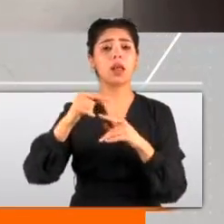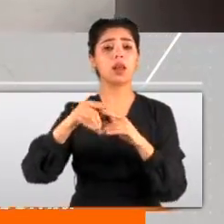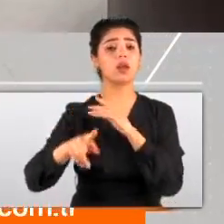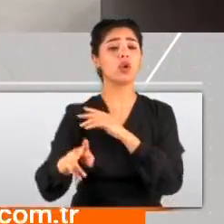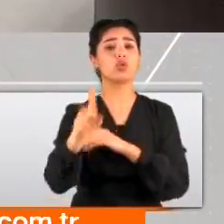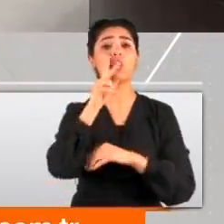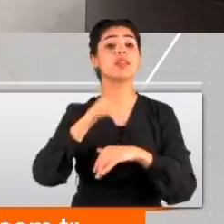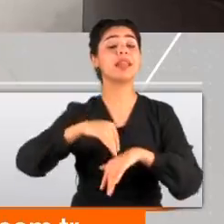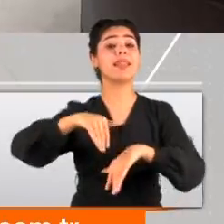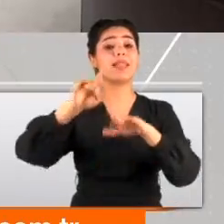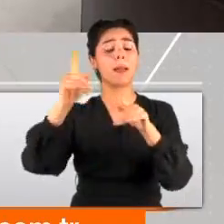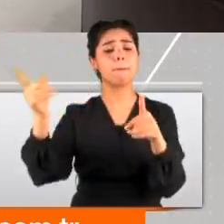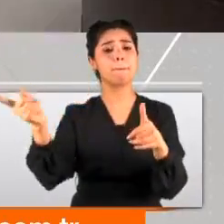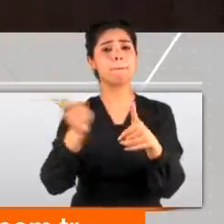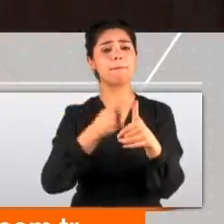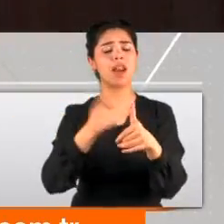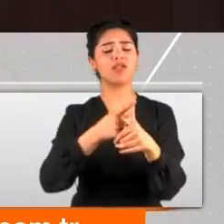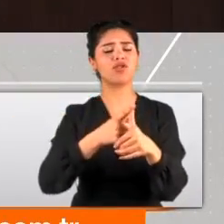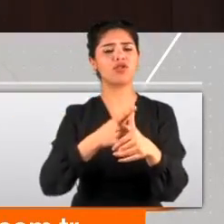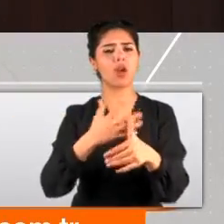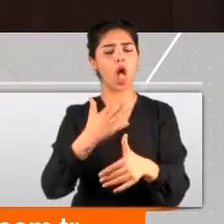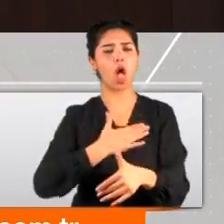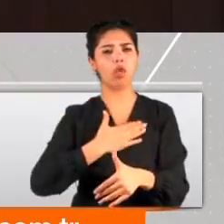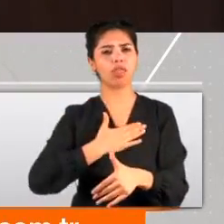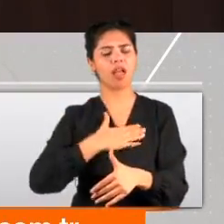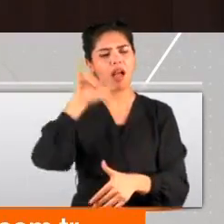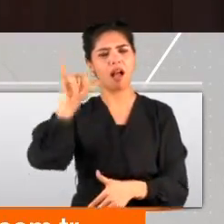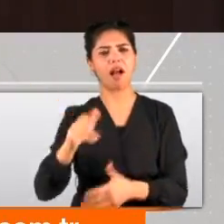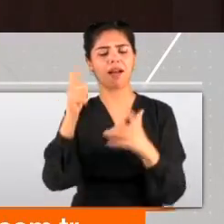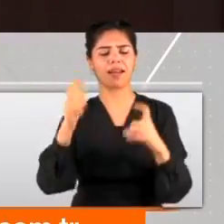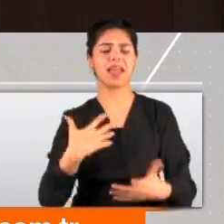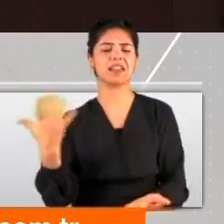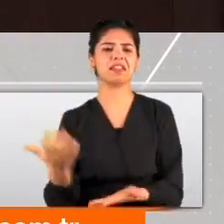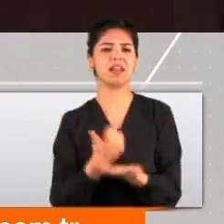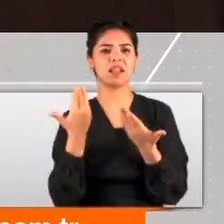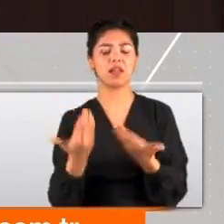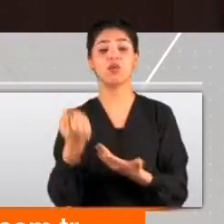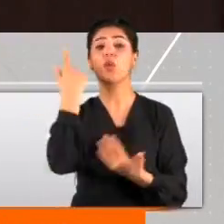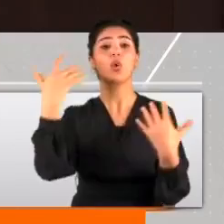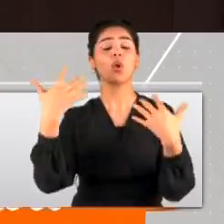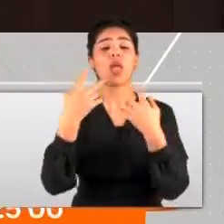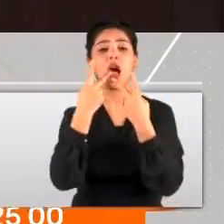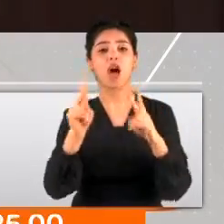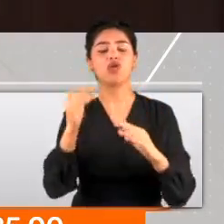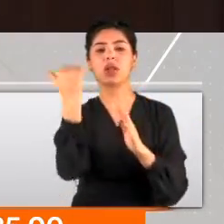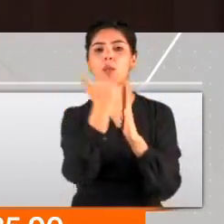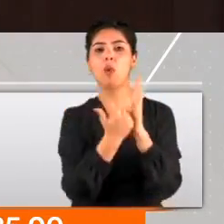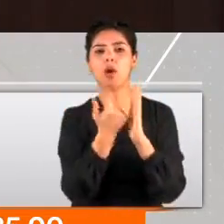değil, birinci sınıfında hak ettiğimiz yeri alacağız. Dün açıkladığımız